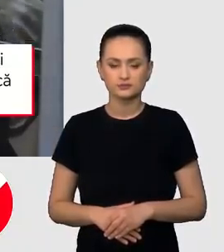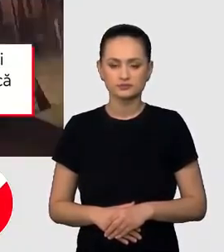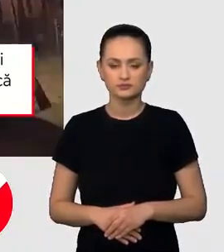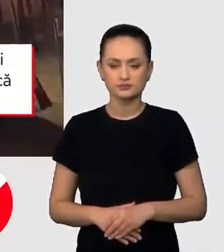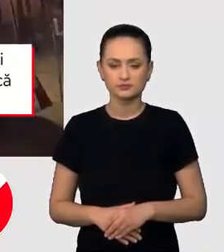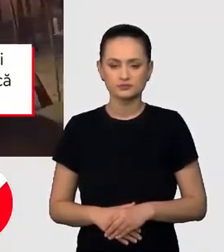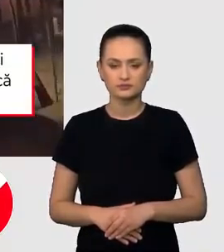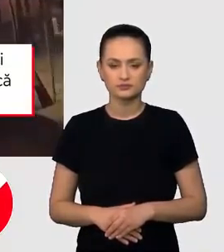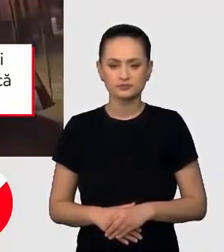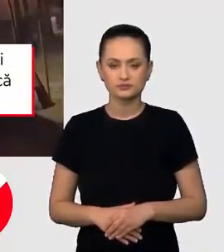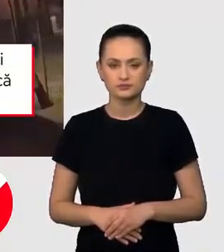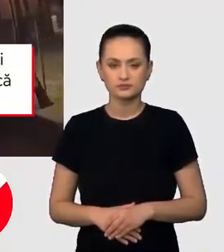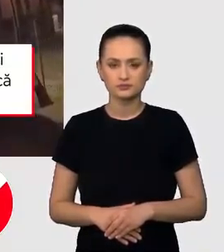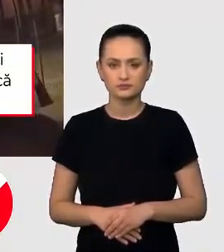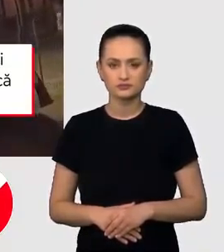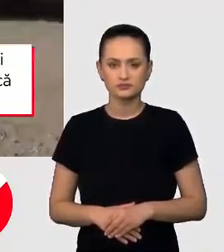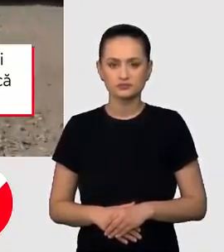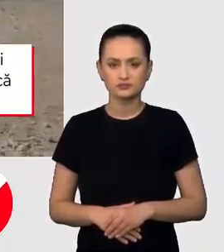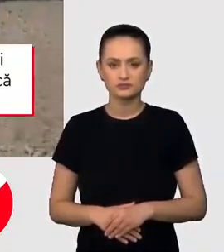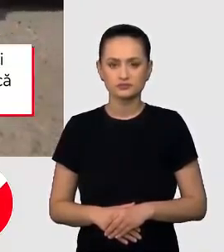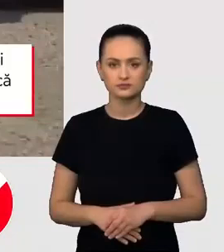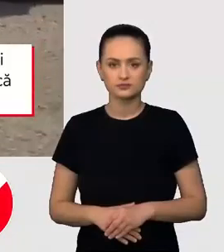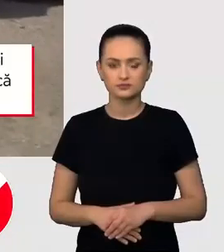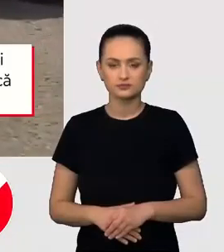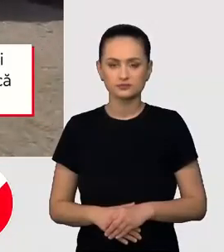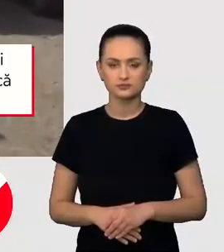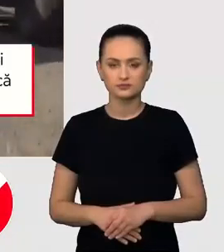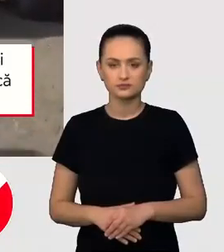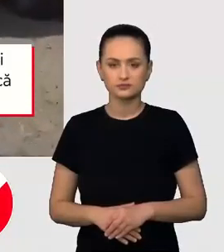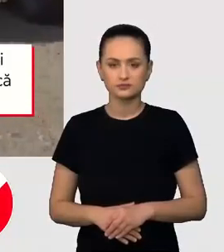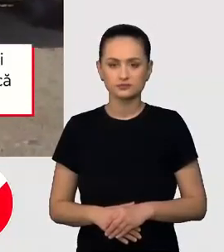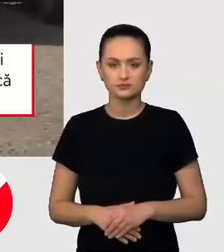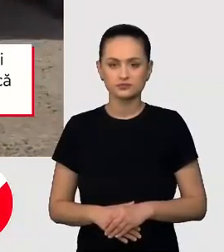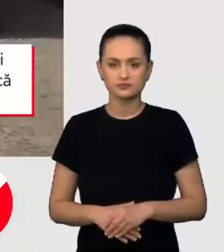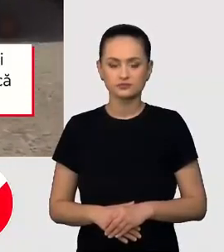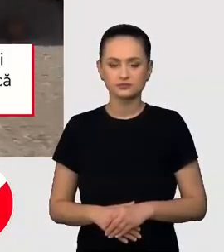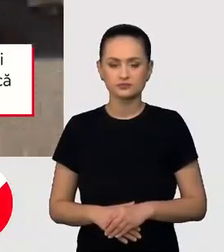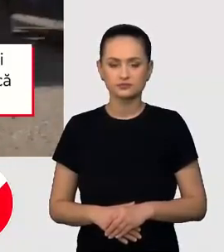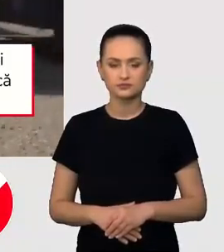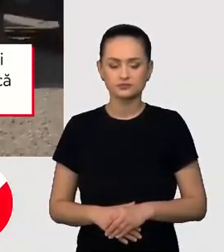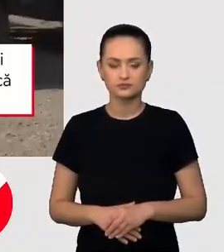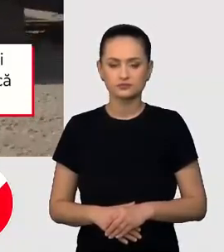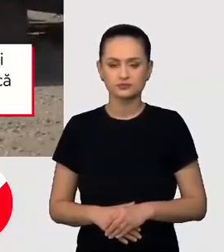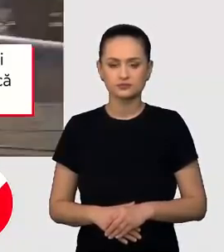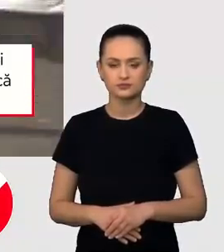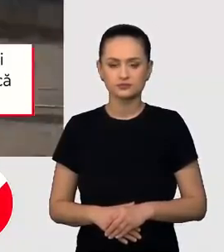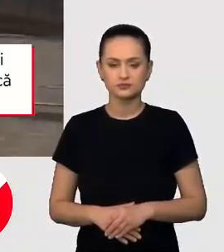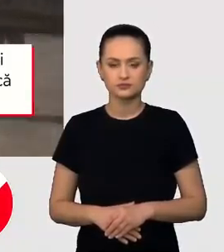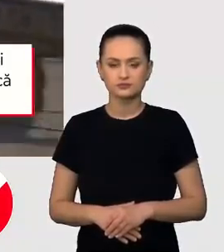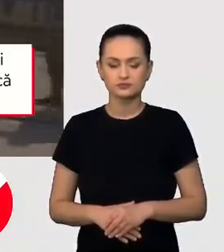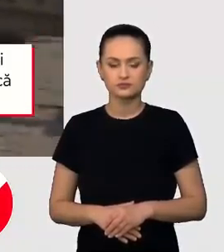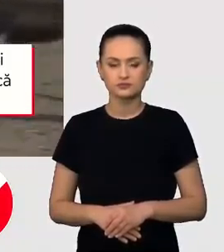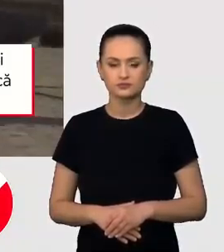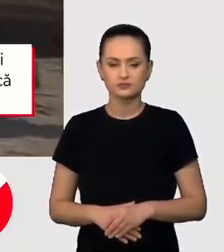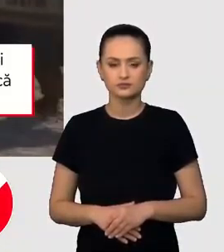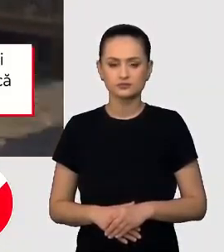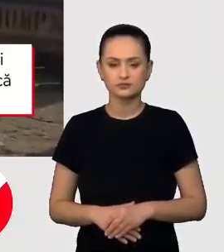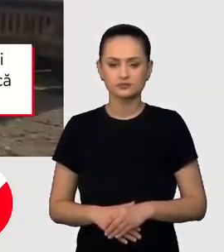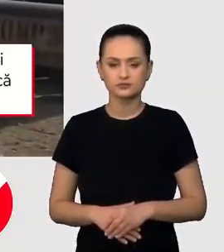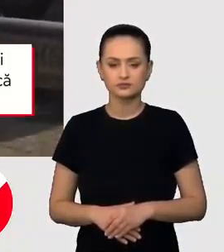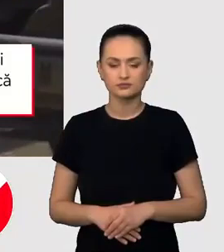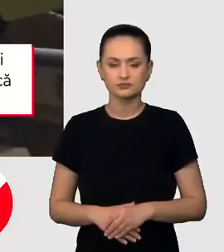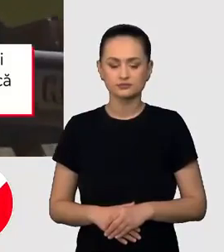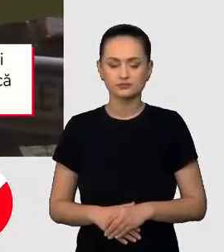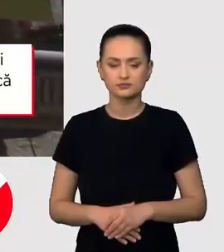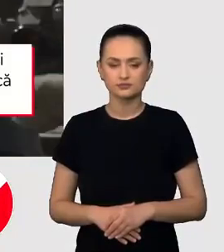Finlandei, securitatea europeană, după acordurile de la Helsinki din 1975. Și